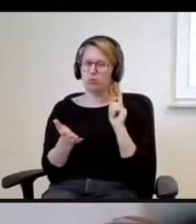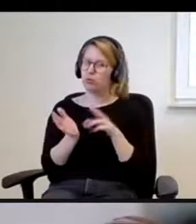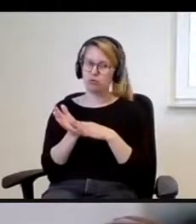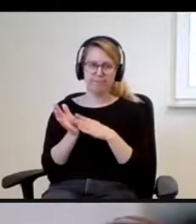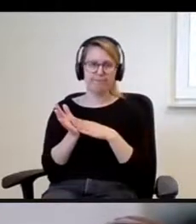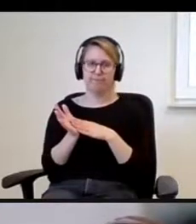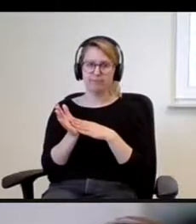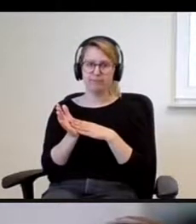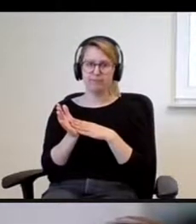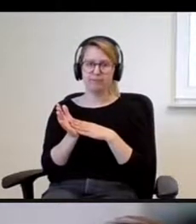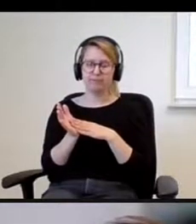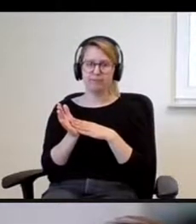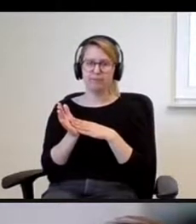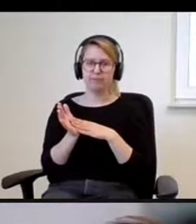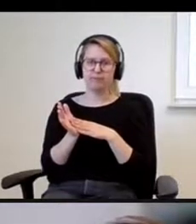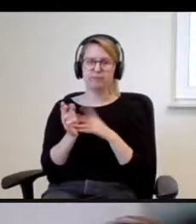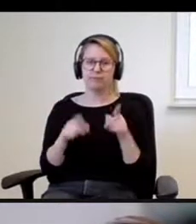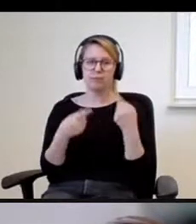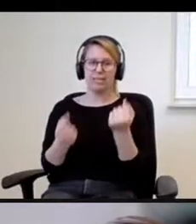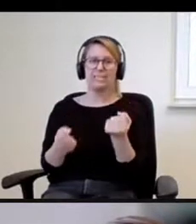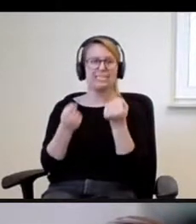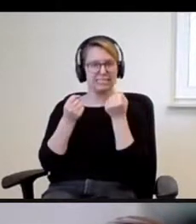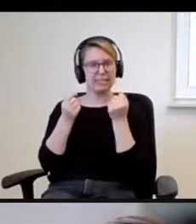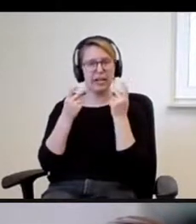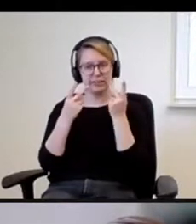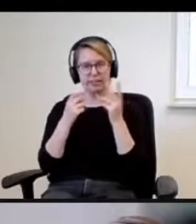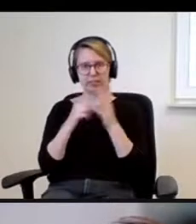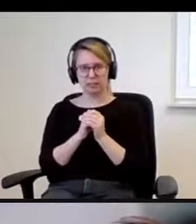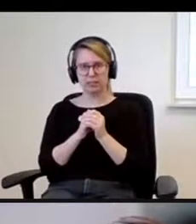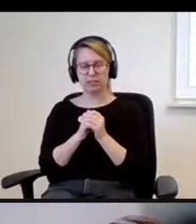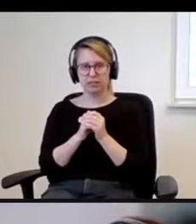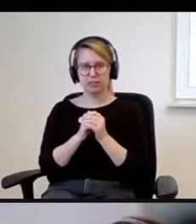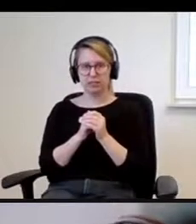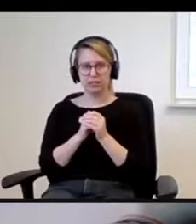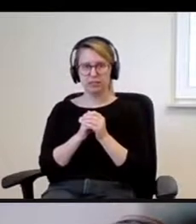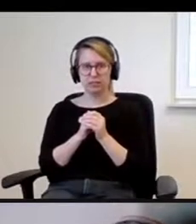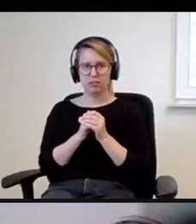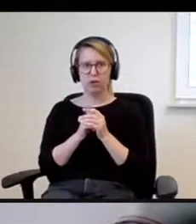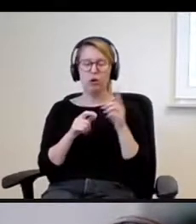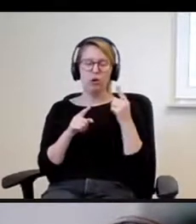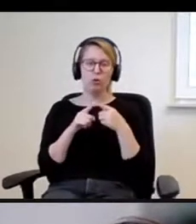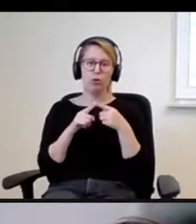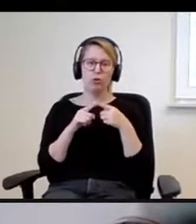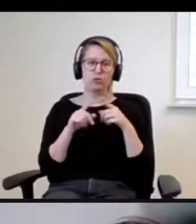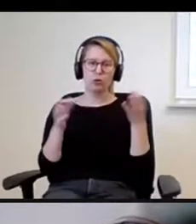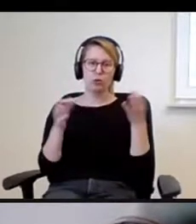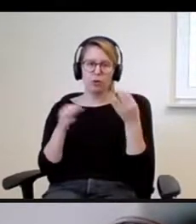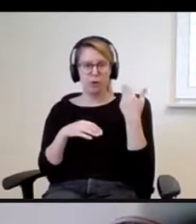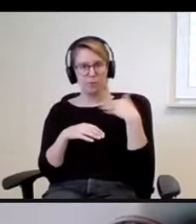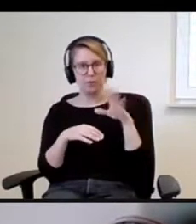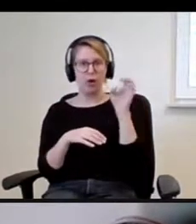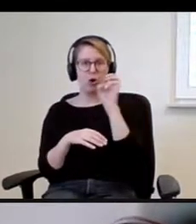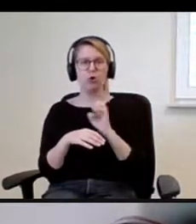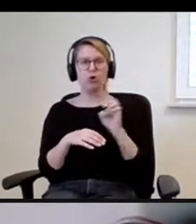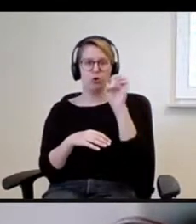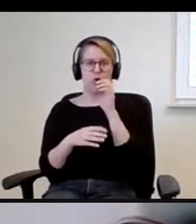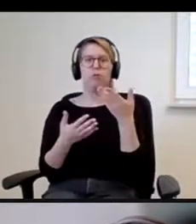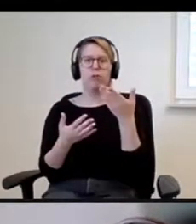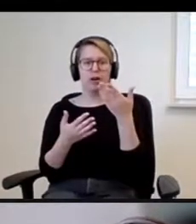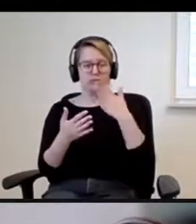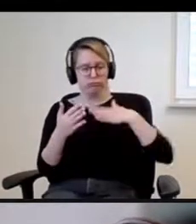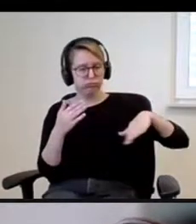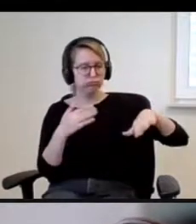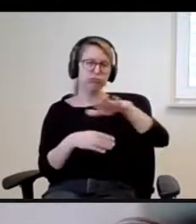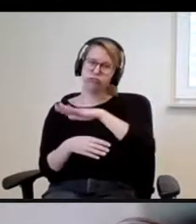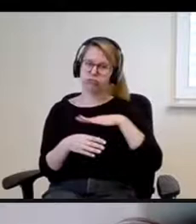souligne aussi qu'il faudrait plus d'harmonisation sur le plan européen pour justement, et comme on est au Luxembourg, les